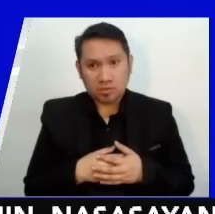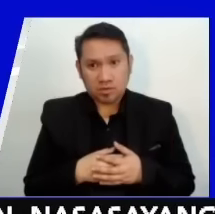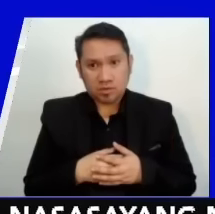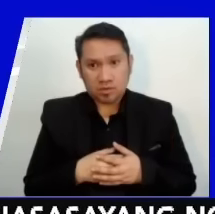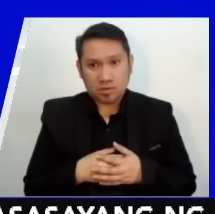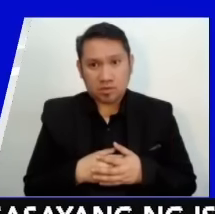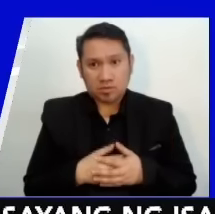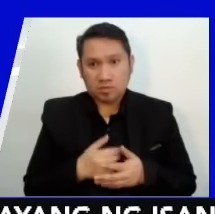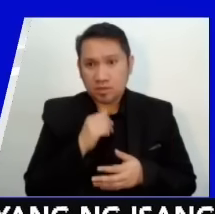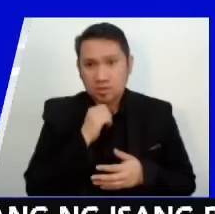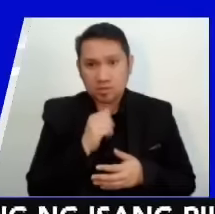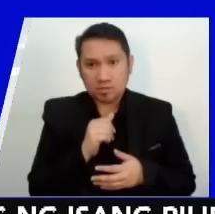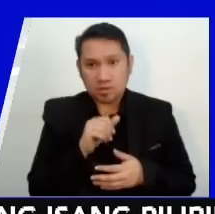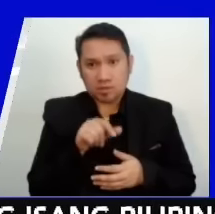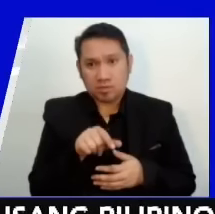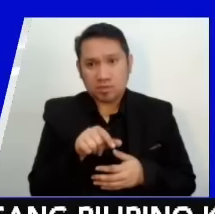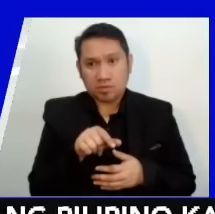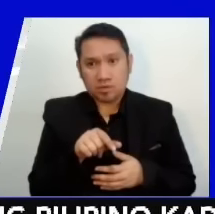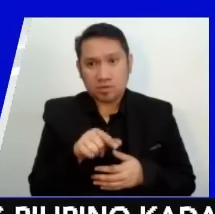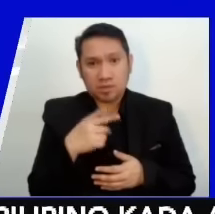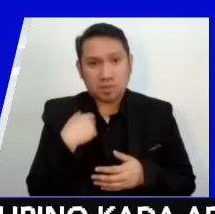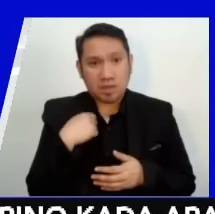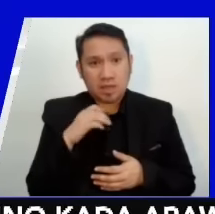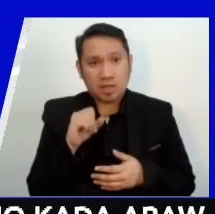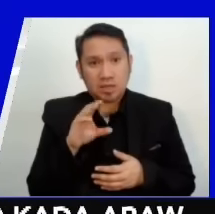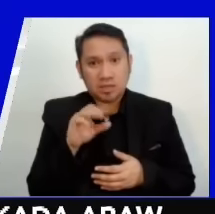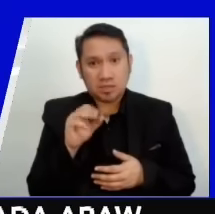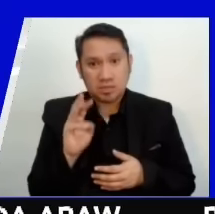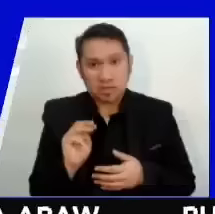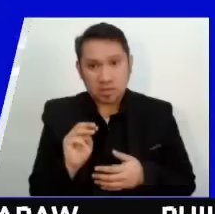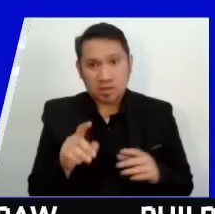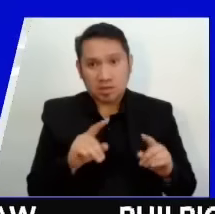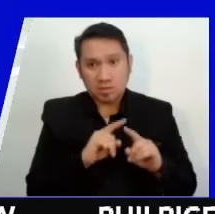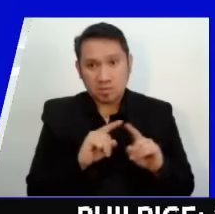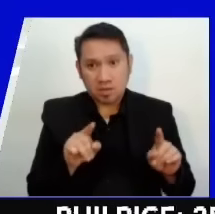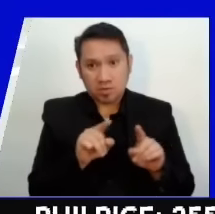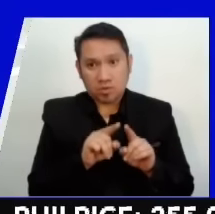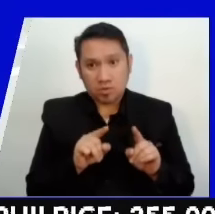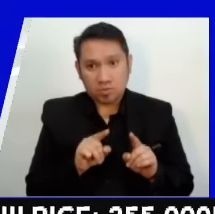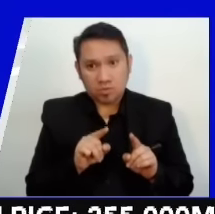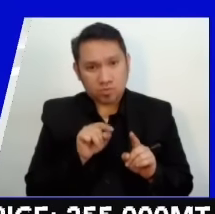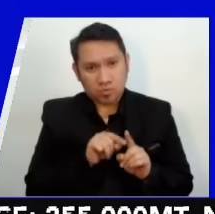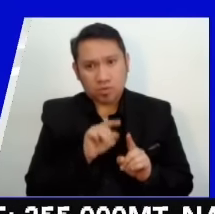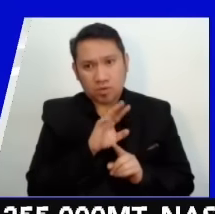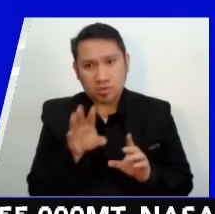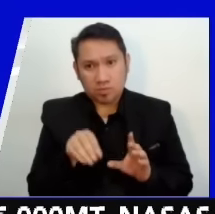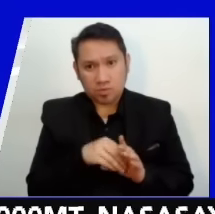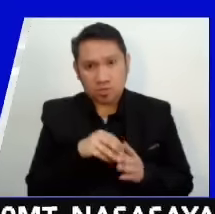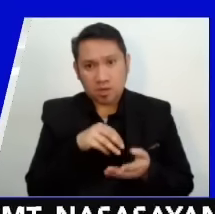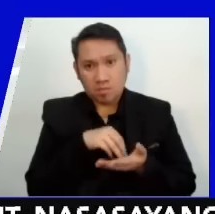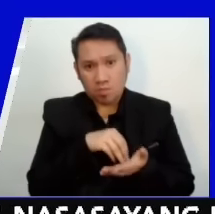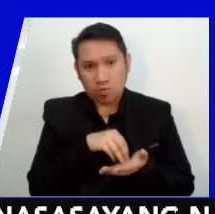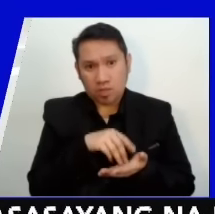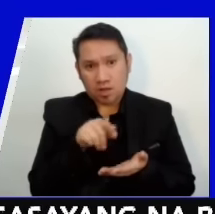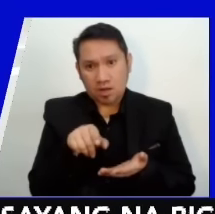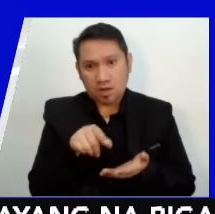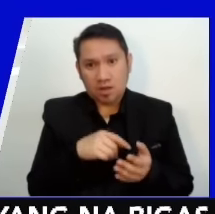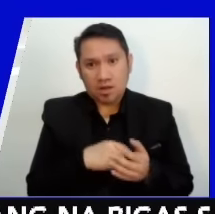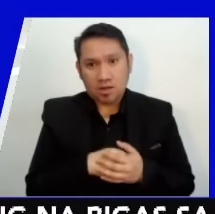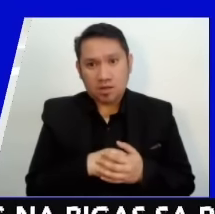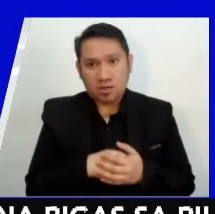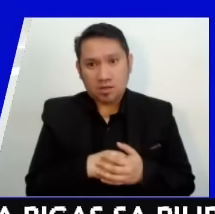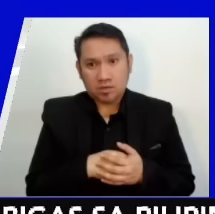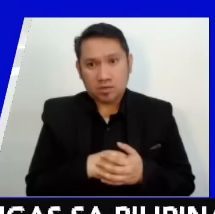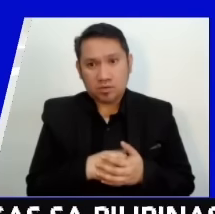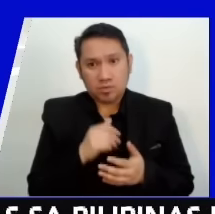naging biktima ng pang-i-scam, but she was a victim in a sense na kinuha siyang model endorser. Hindi sa kanya nakapagbayad ng